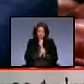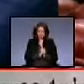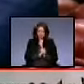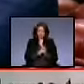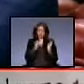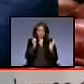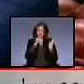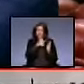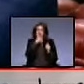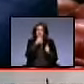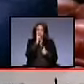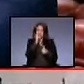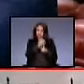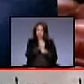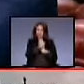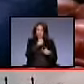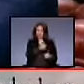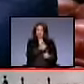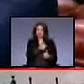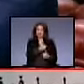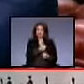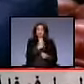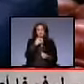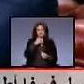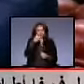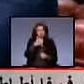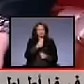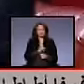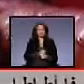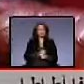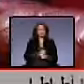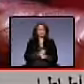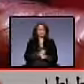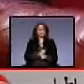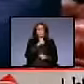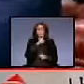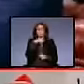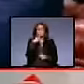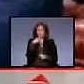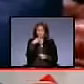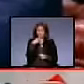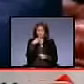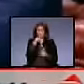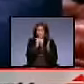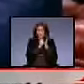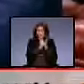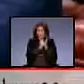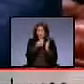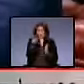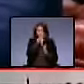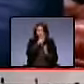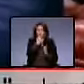ربنا فعلا اكرمك بزوجه إنسانة ممتازة وأم عظيمة جدا جدا الحمد لله. وأظن ده يعني لما بتبقى